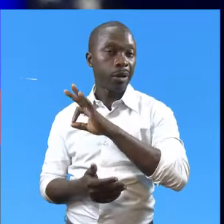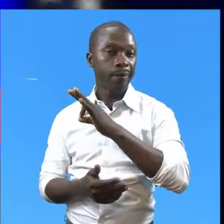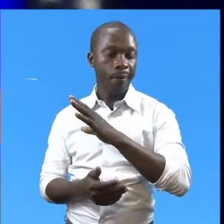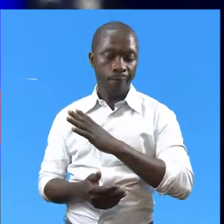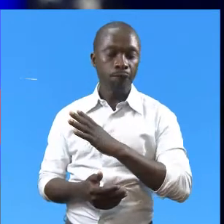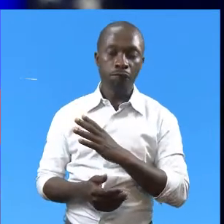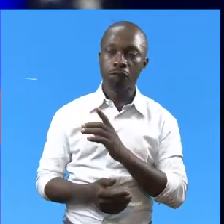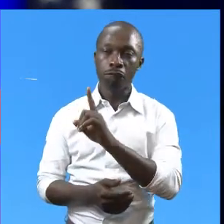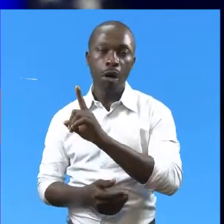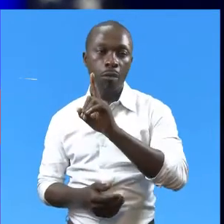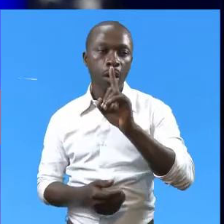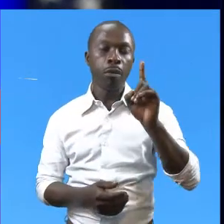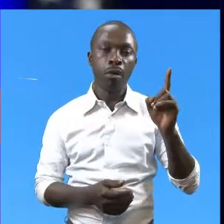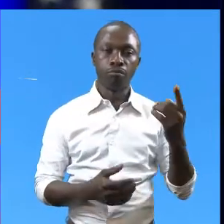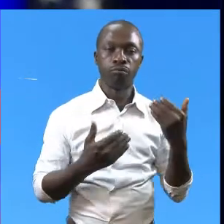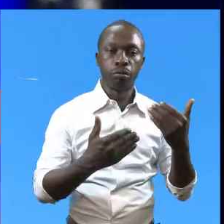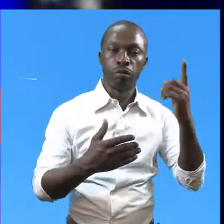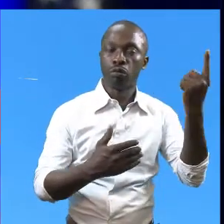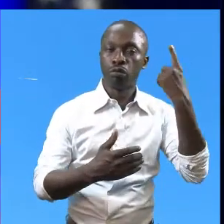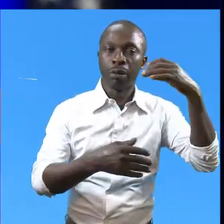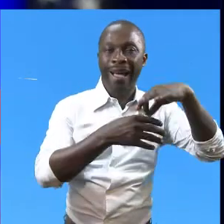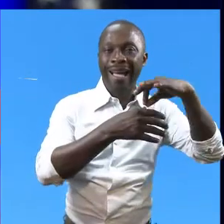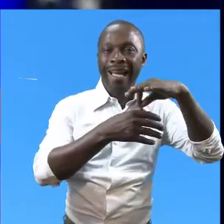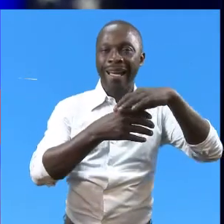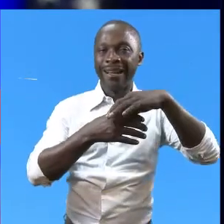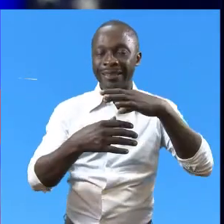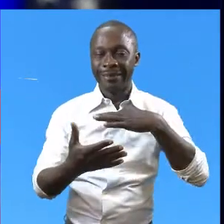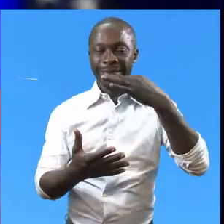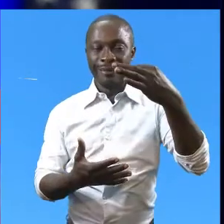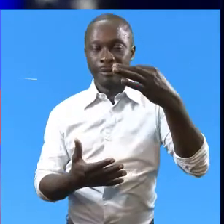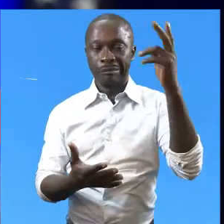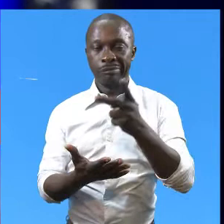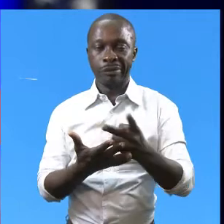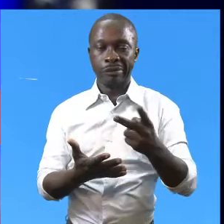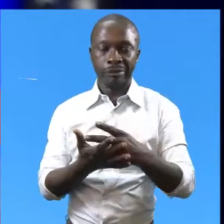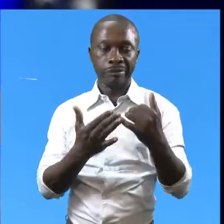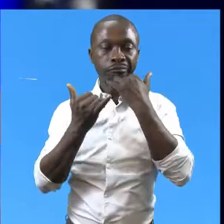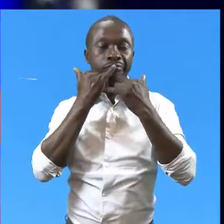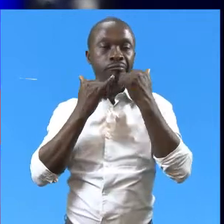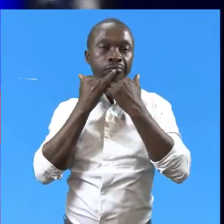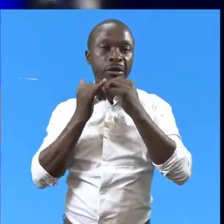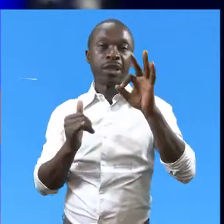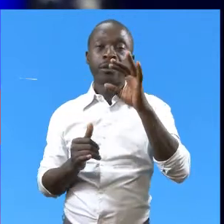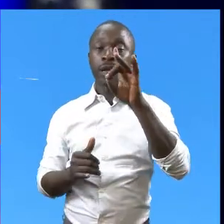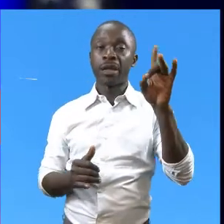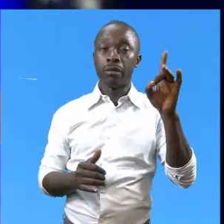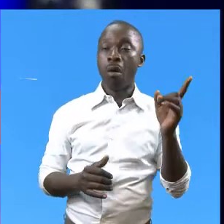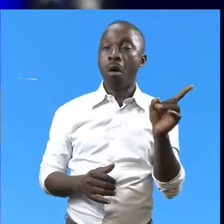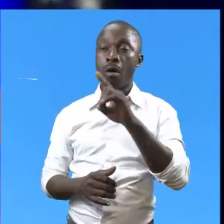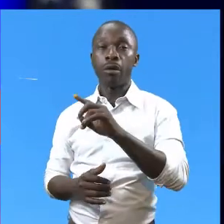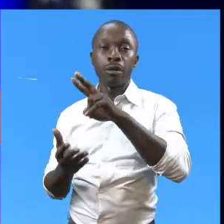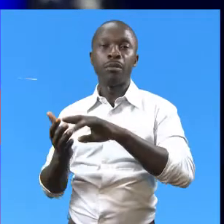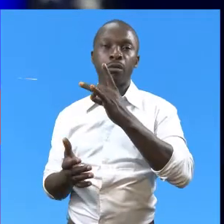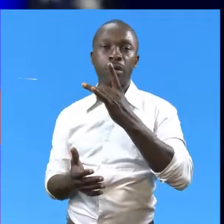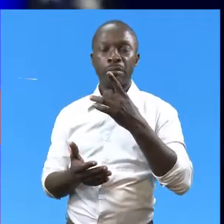été plusieurs fois candidat mais sans succès aux primaires démocrates en vue des élections présidentielles de 1988 et à